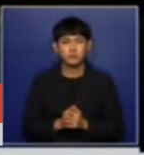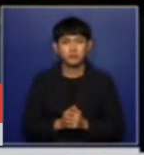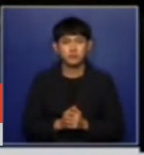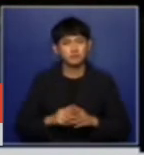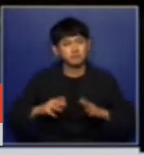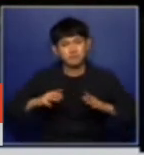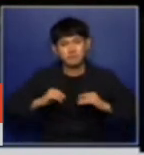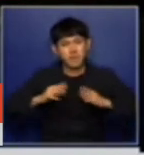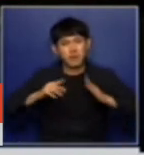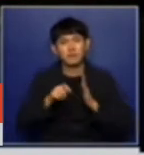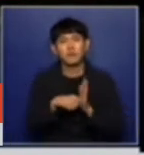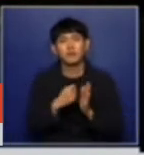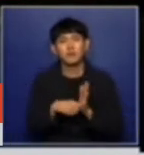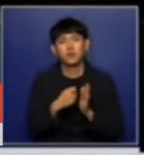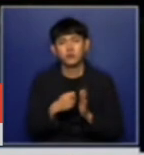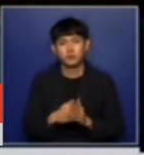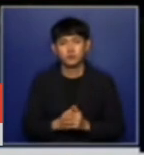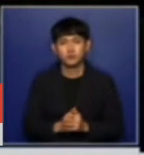บับนี้เนี่ย